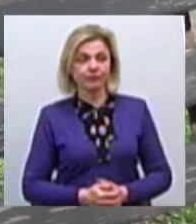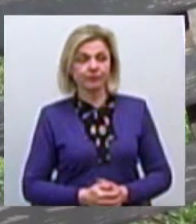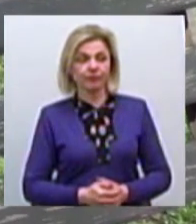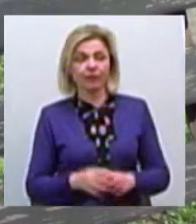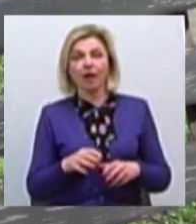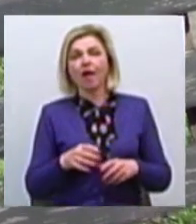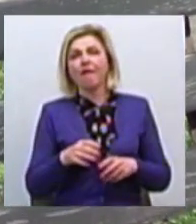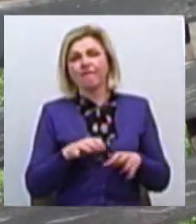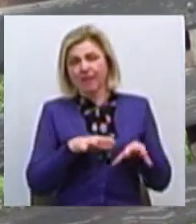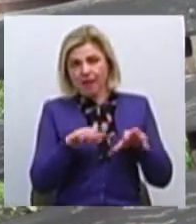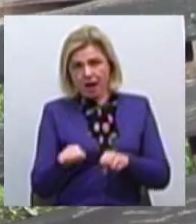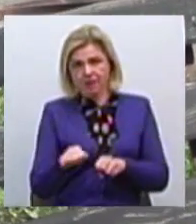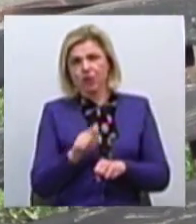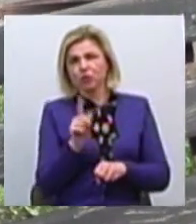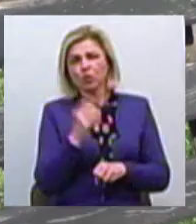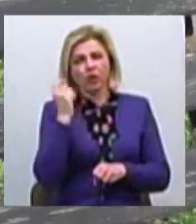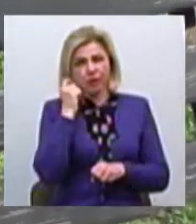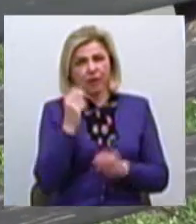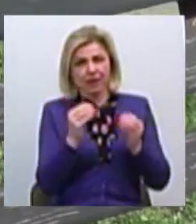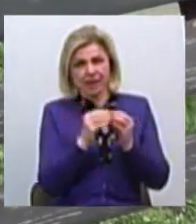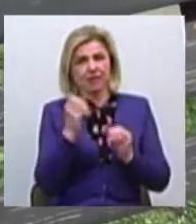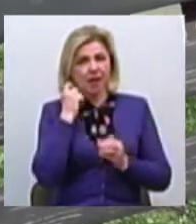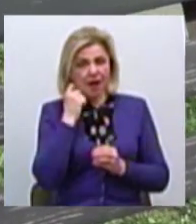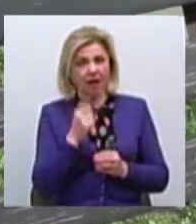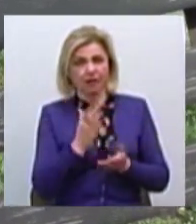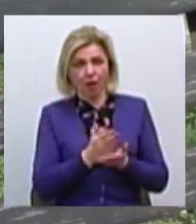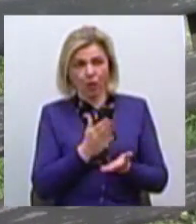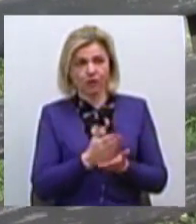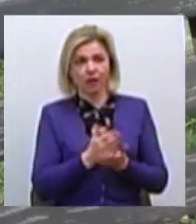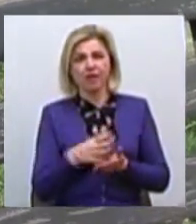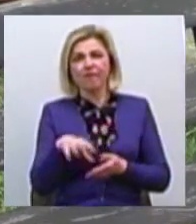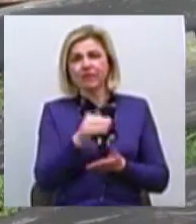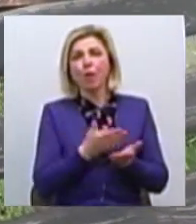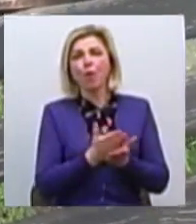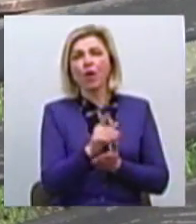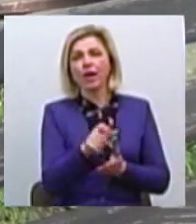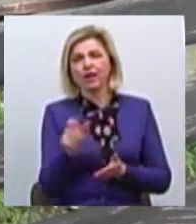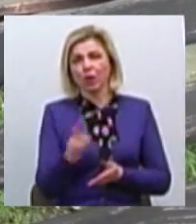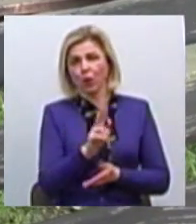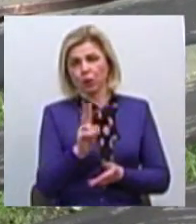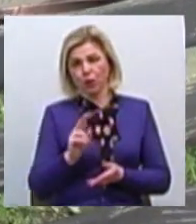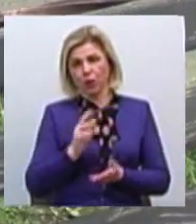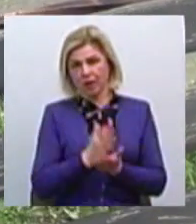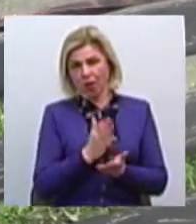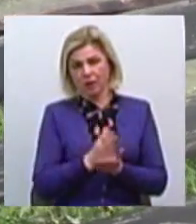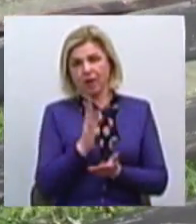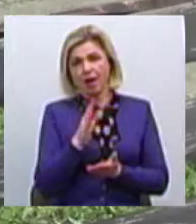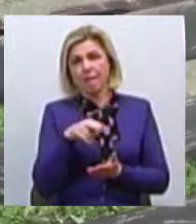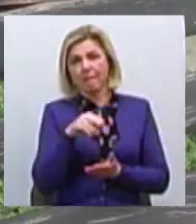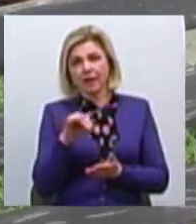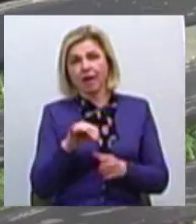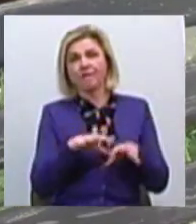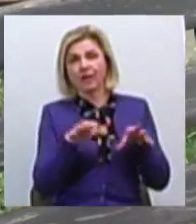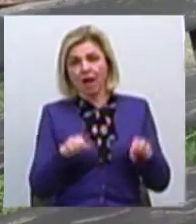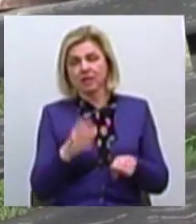Власть, яка вже роками, десятиліттями знаходилась, всі ті політики, які знаходились при власті, я ні разу не